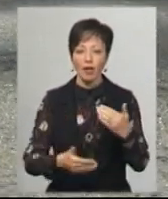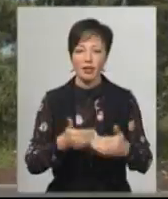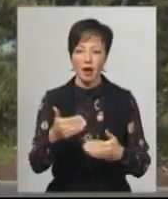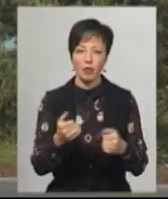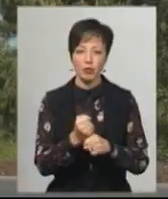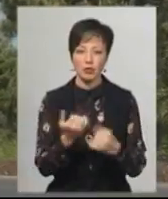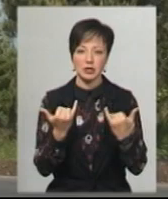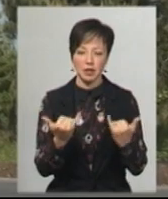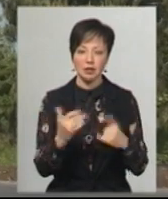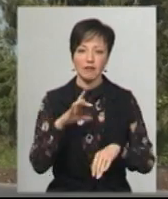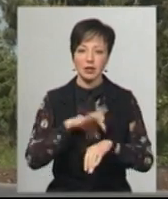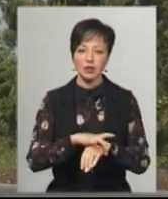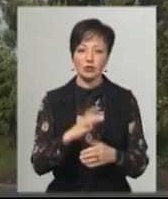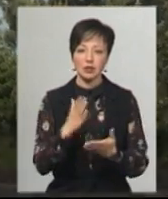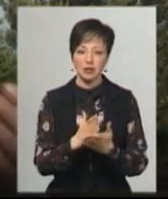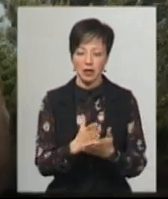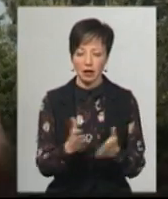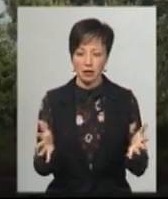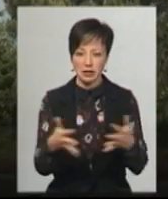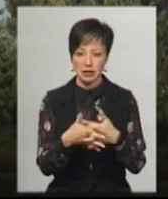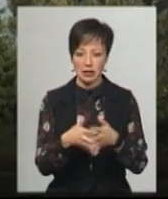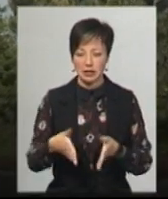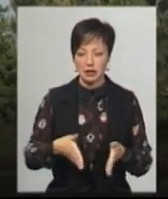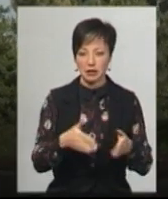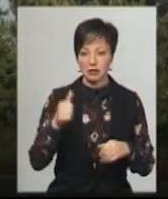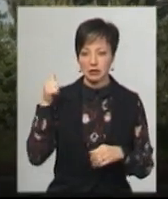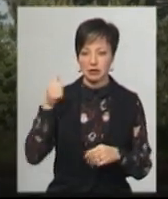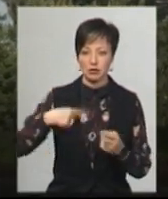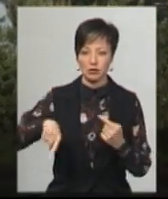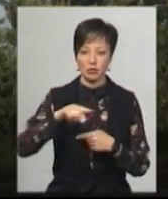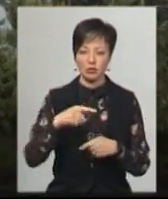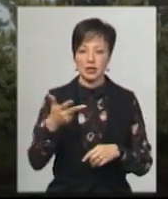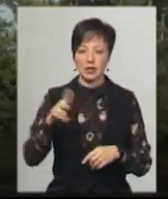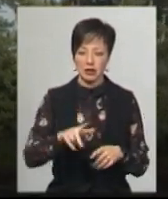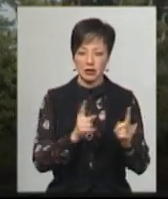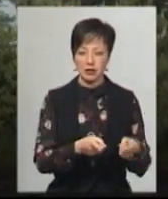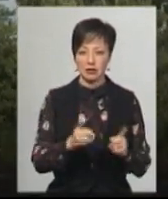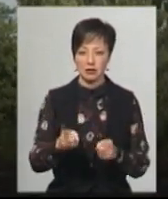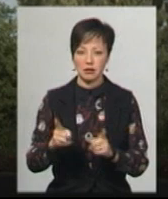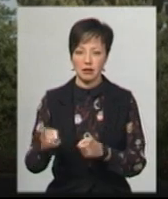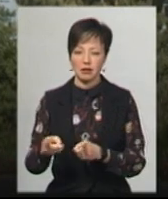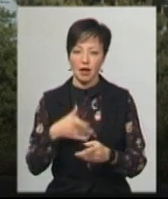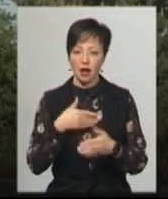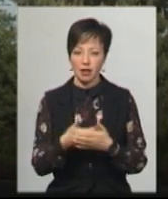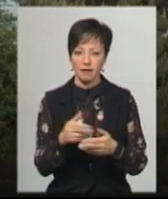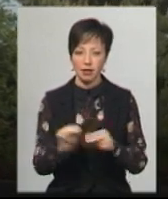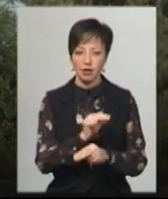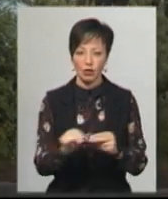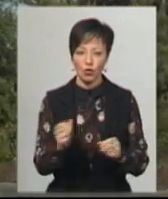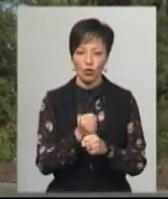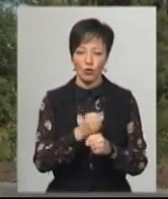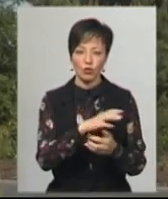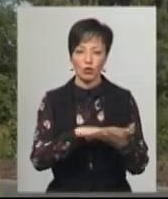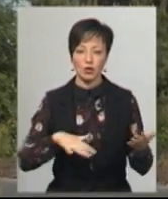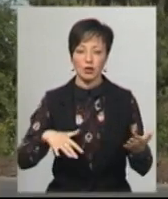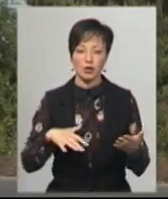наразі. Ми фактично знаходимося на стикі ділянок. Позаду нас за кругом є ще три ділянки, по трьом ділянкам там є активні роботи.